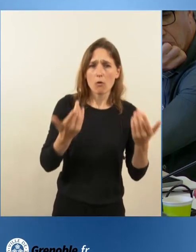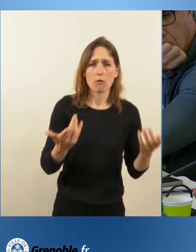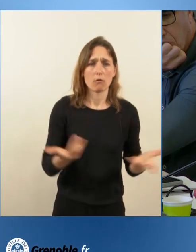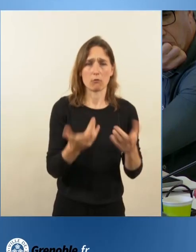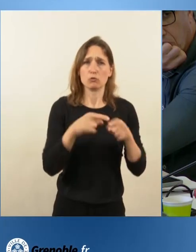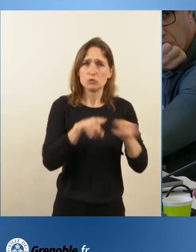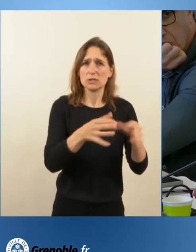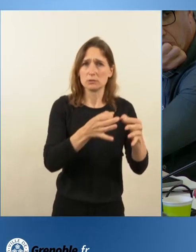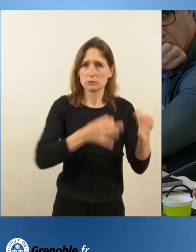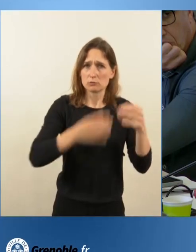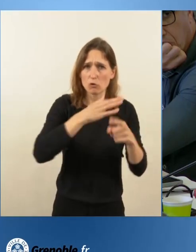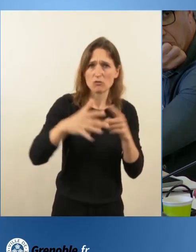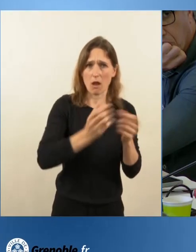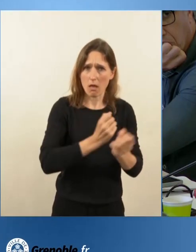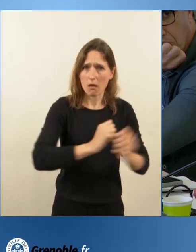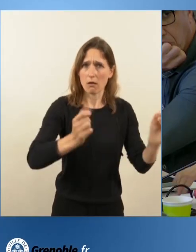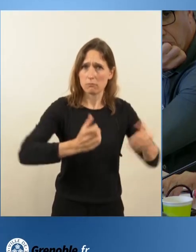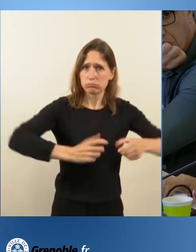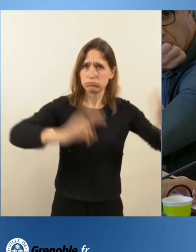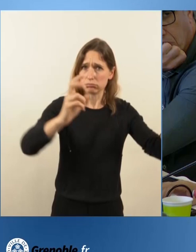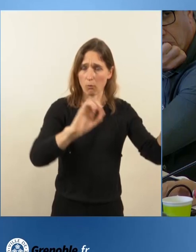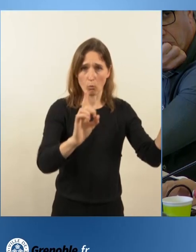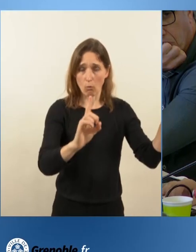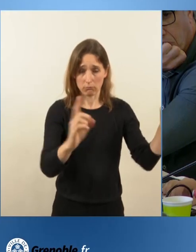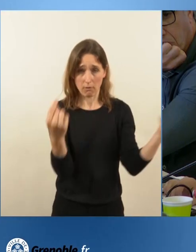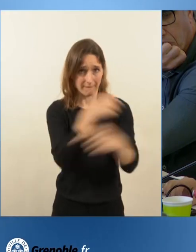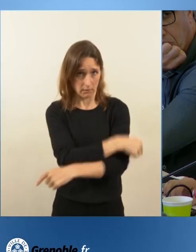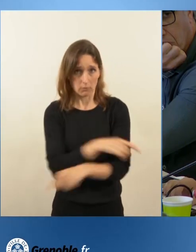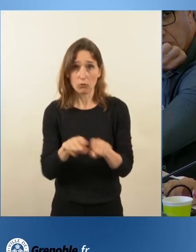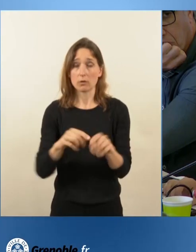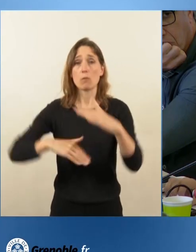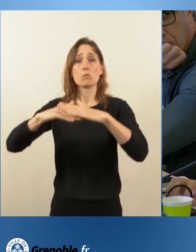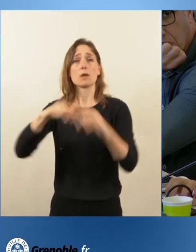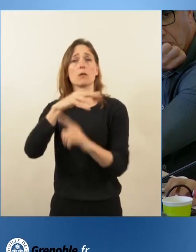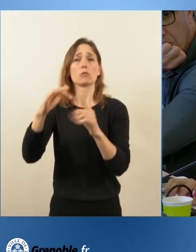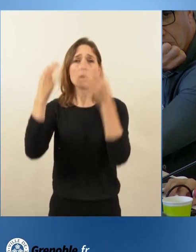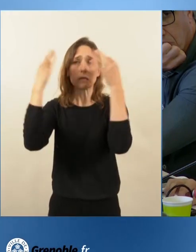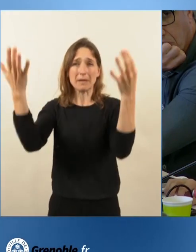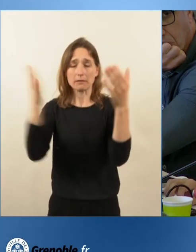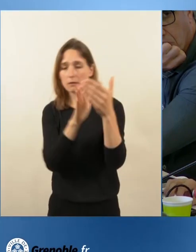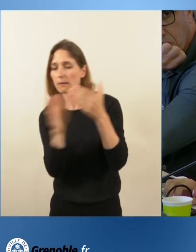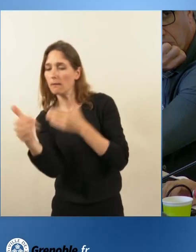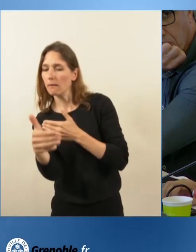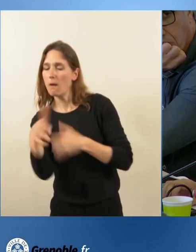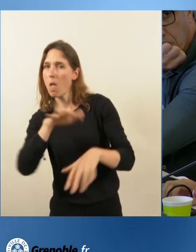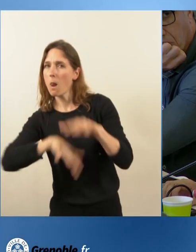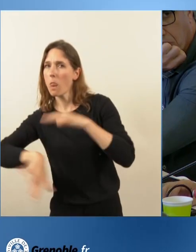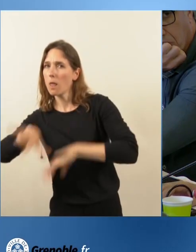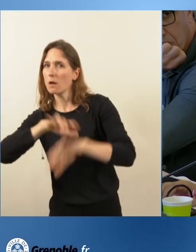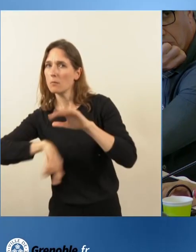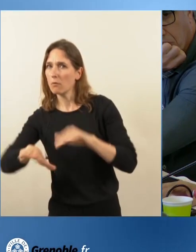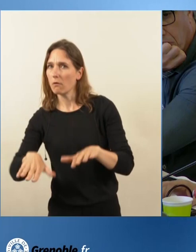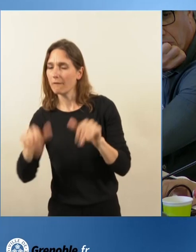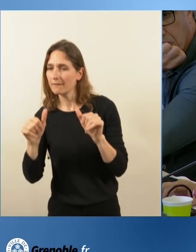la justice sociale ensuite l'aveu du fait que votre bouclier social et climatique n'est pas ce qu'il prétend être mais bien une astuce pour tenter de remédier à la situation